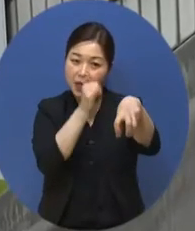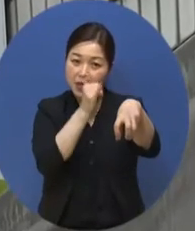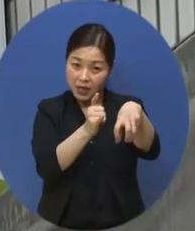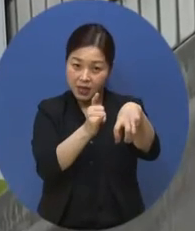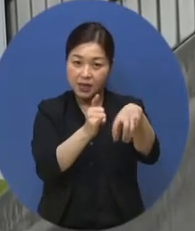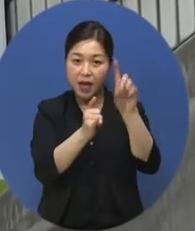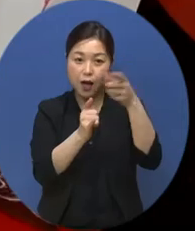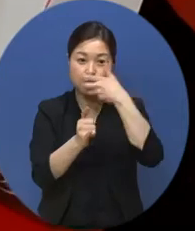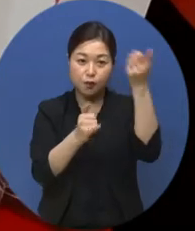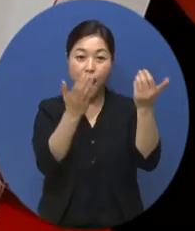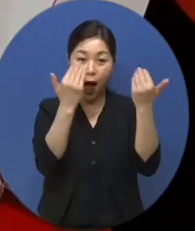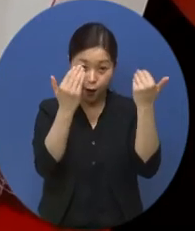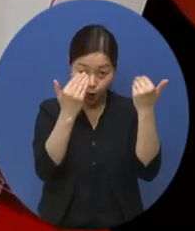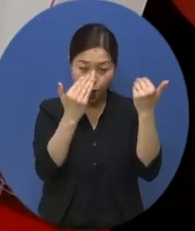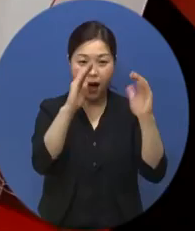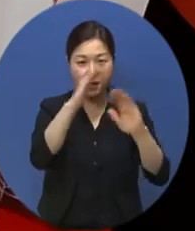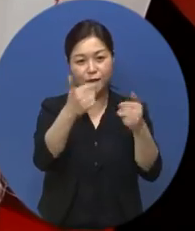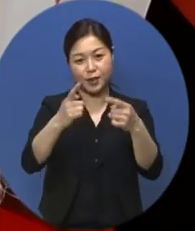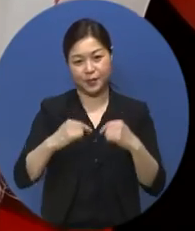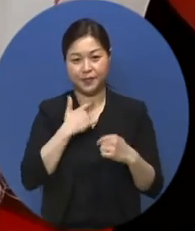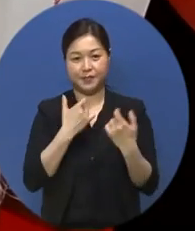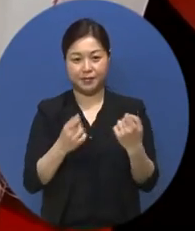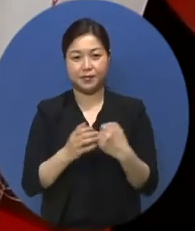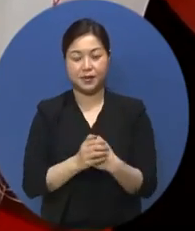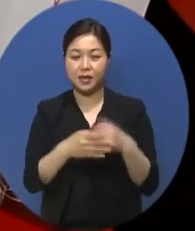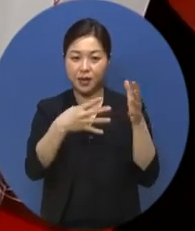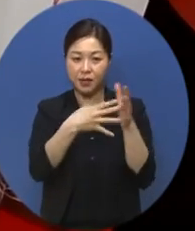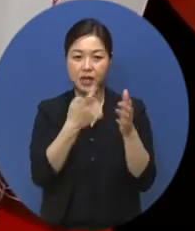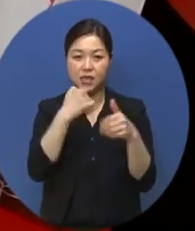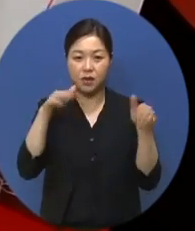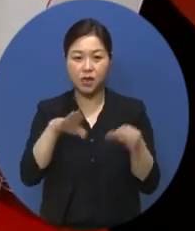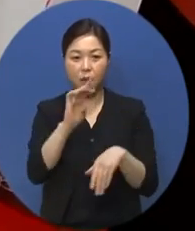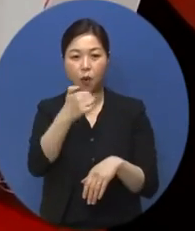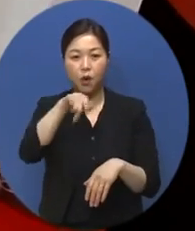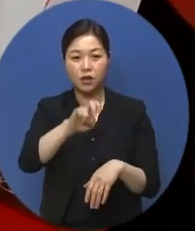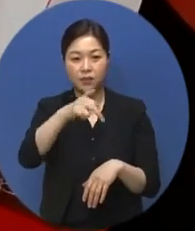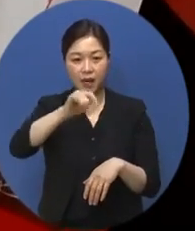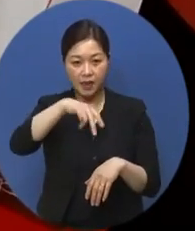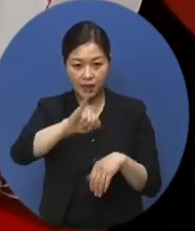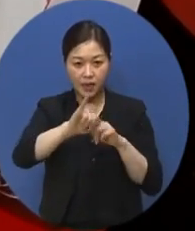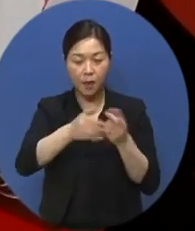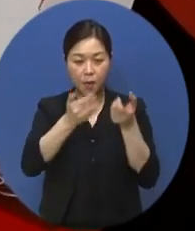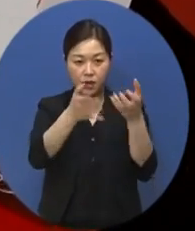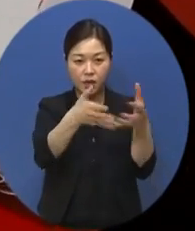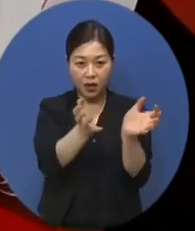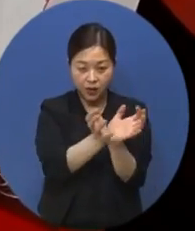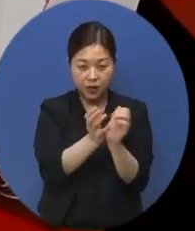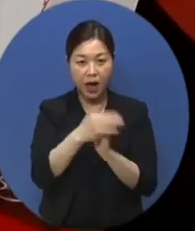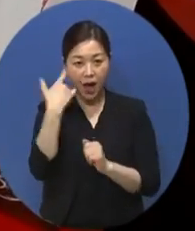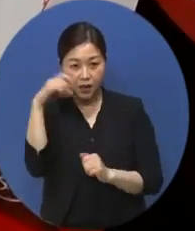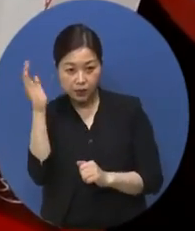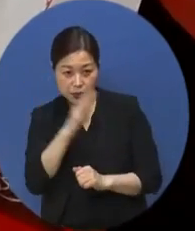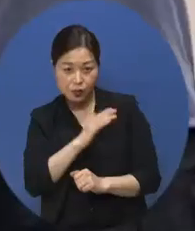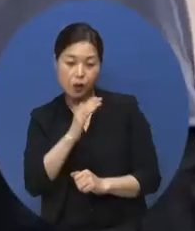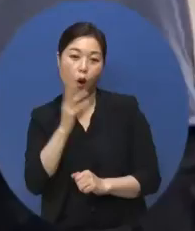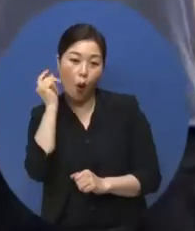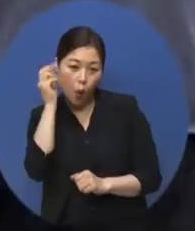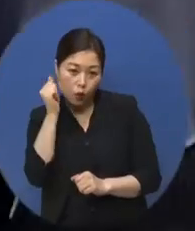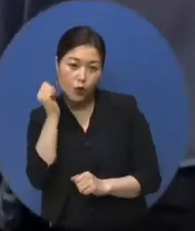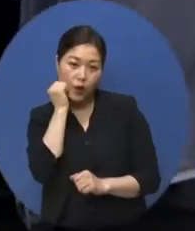참여했습니다 사단법인 천사 보금자리 봉사단원들은 오전부터 호도 가 저를 구원해 준비하고